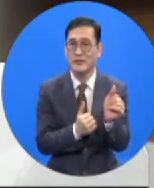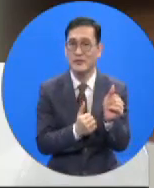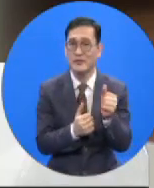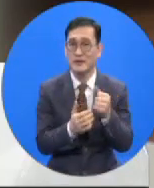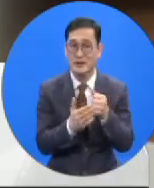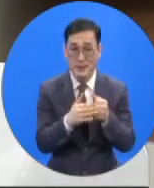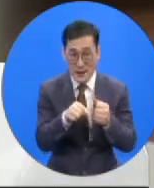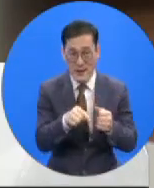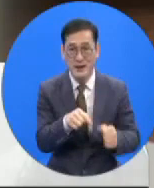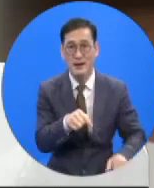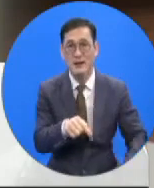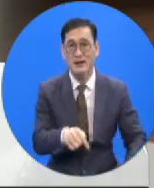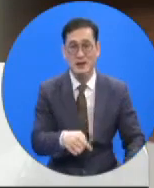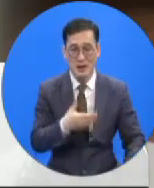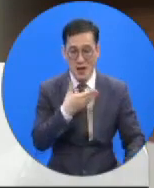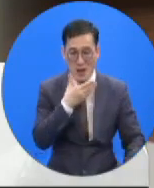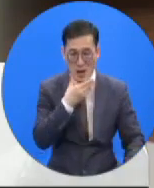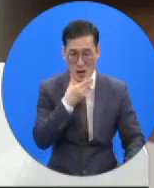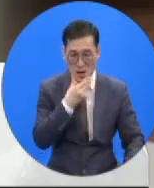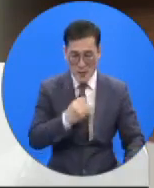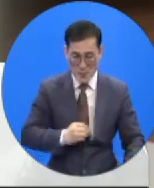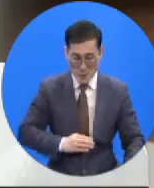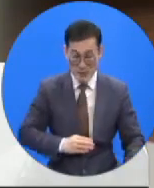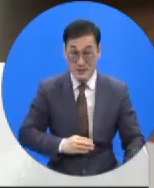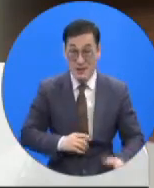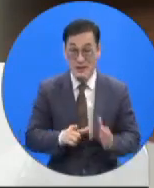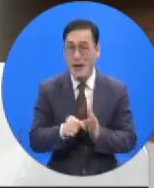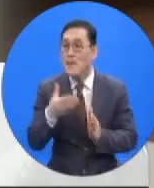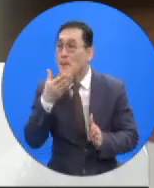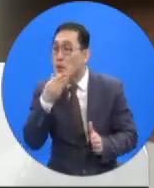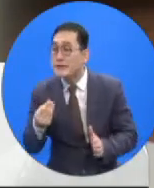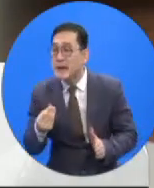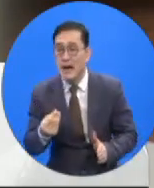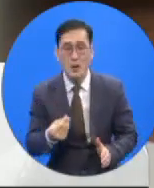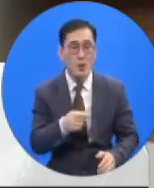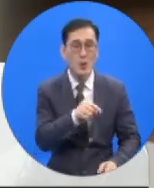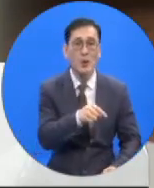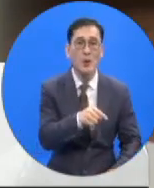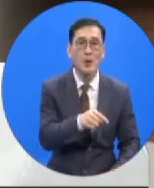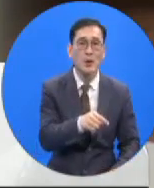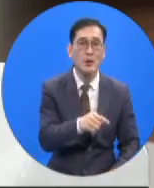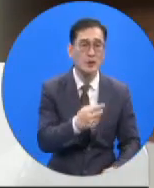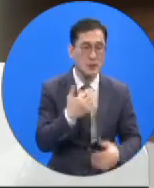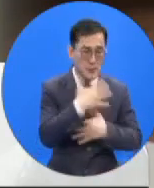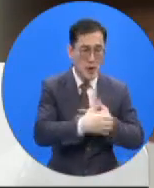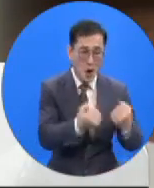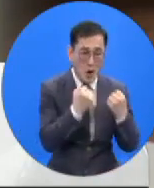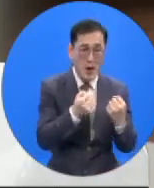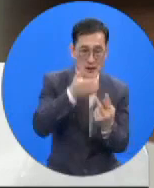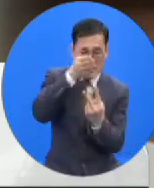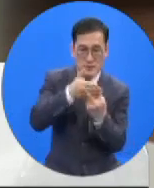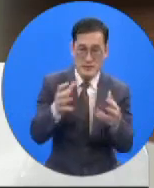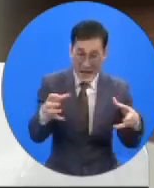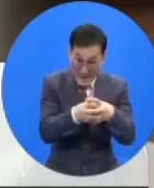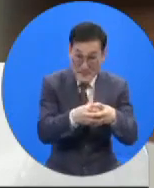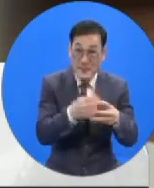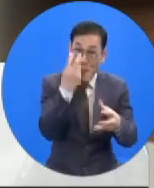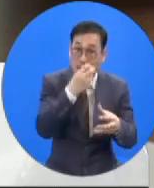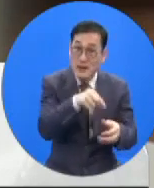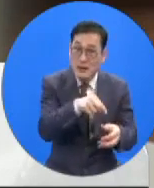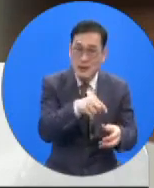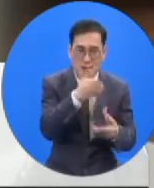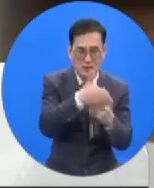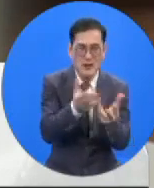검도를 좀 어떻게 좀 독립하고 나 이런 필요가 있잖아요 그냥 바이러스 같은 일은 또 계속 있을 수 있을 겁니다 그래서 그런거 좀 이참에 그냥